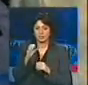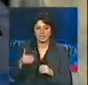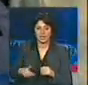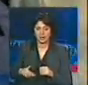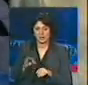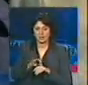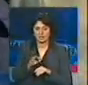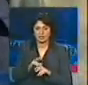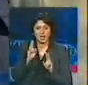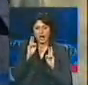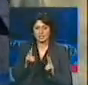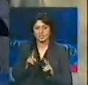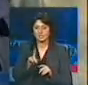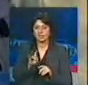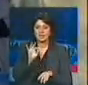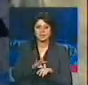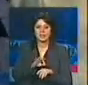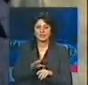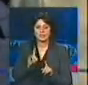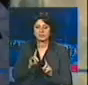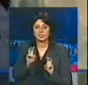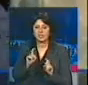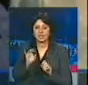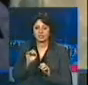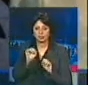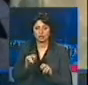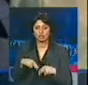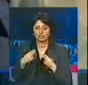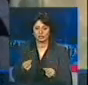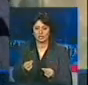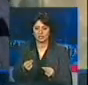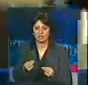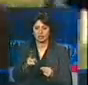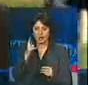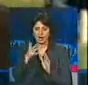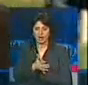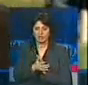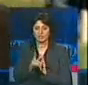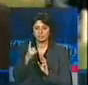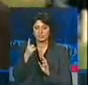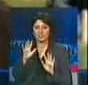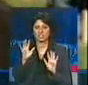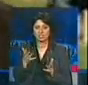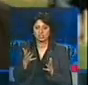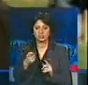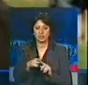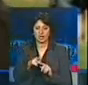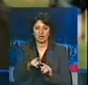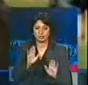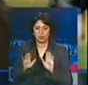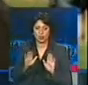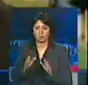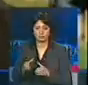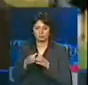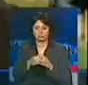ჰეპატიტი, რომელსაც არ იცით თავისი დაავადების შესახებ, ეძლევა შესაძლებლობა გაიგოს. პირველი შემთხვევა რომ აი ეს